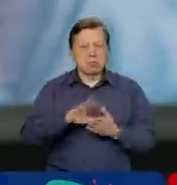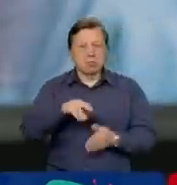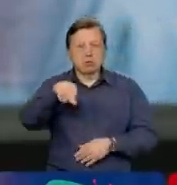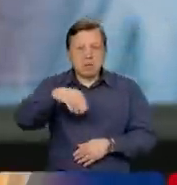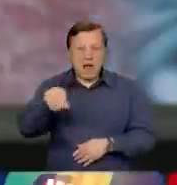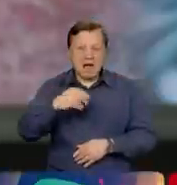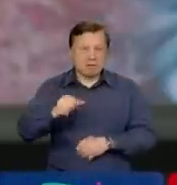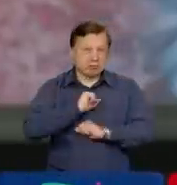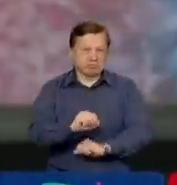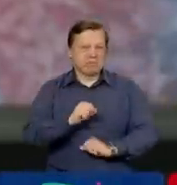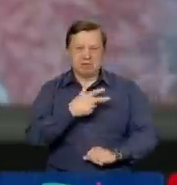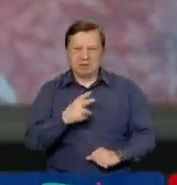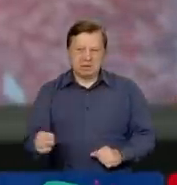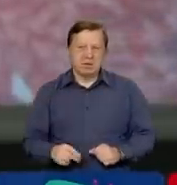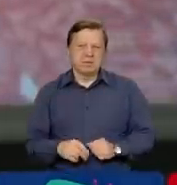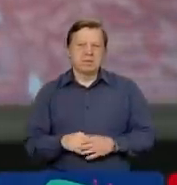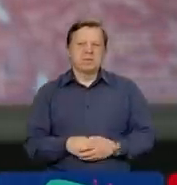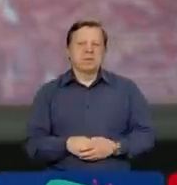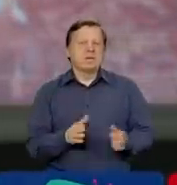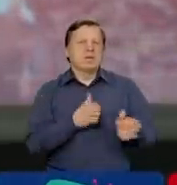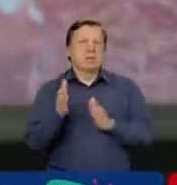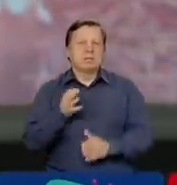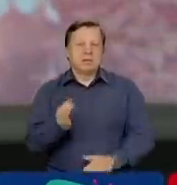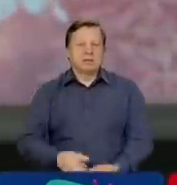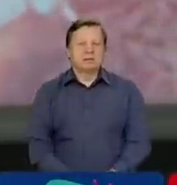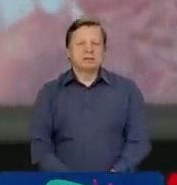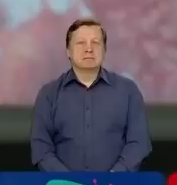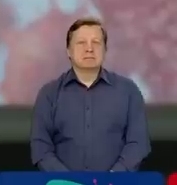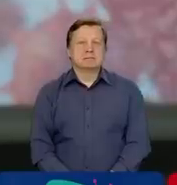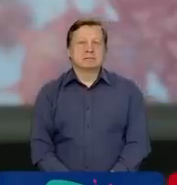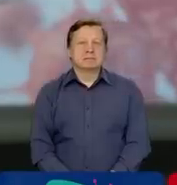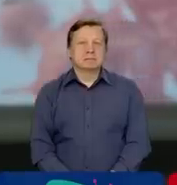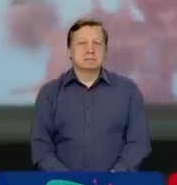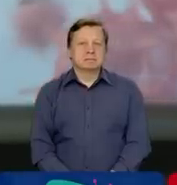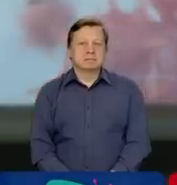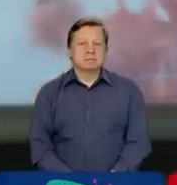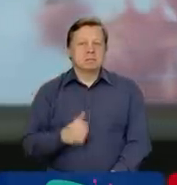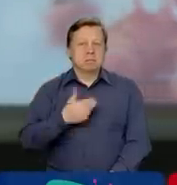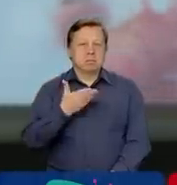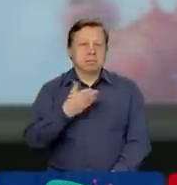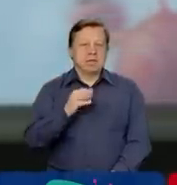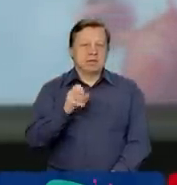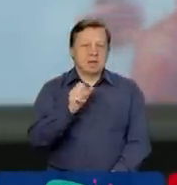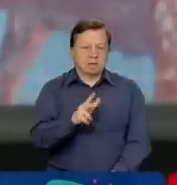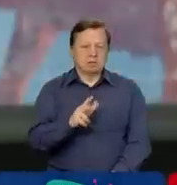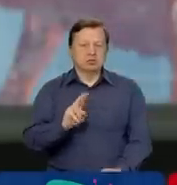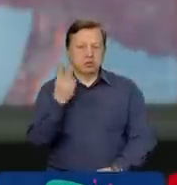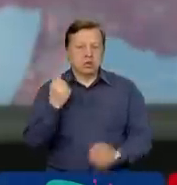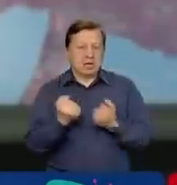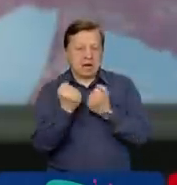przykład. Niemniej z kubkiem herbaty proszę z nami pozostać. Kolejne pytanie, prosimy. Mietek z Krakowa. Ja